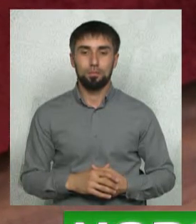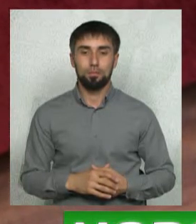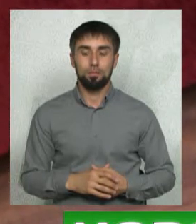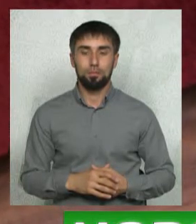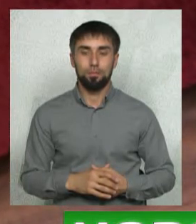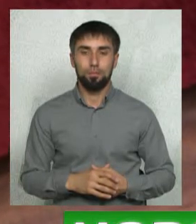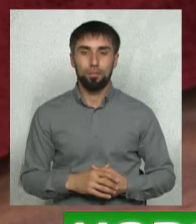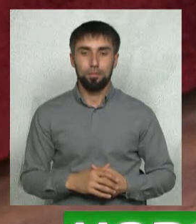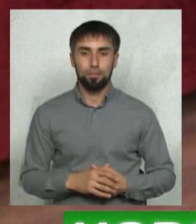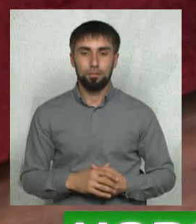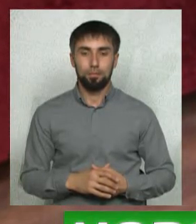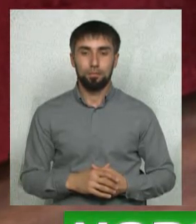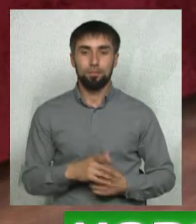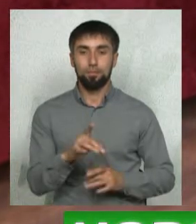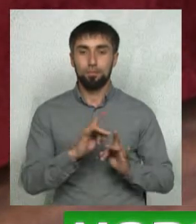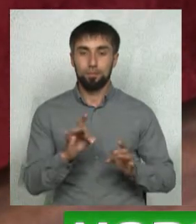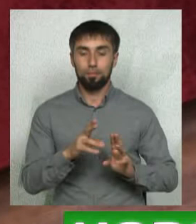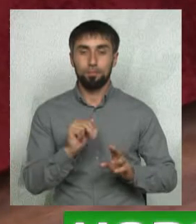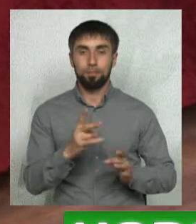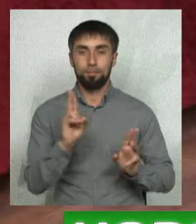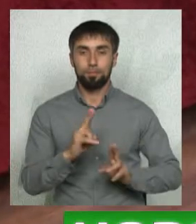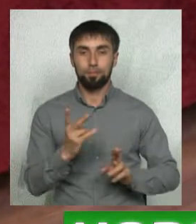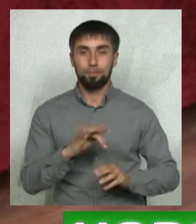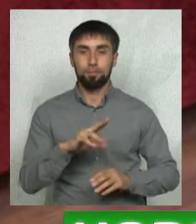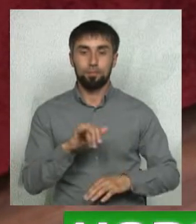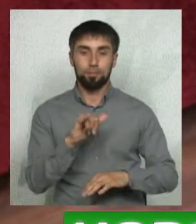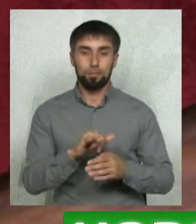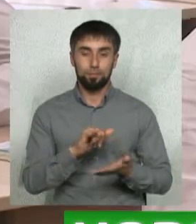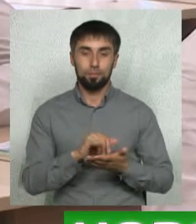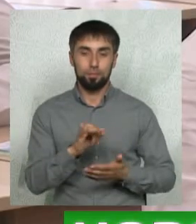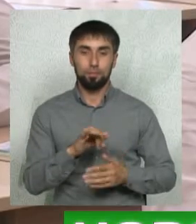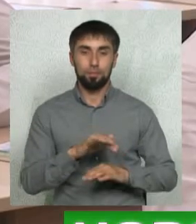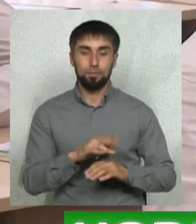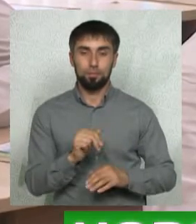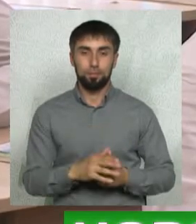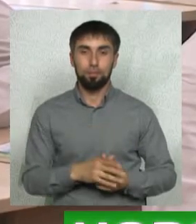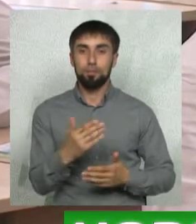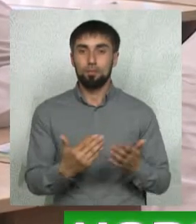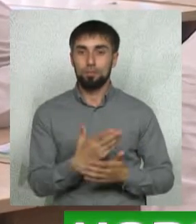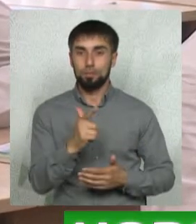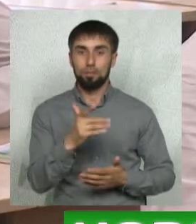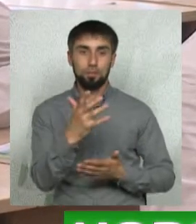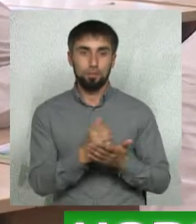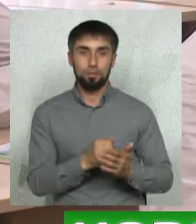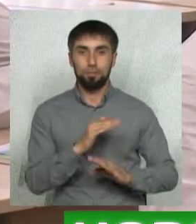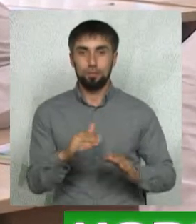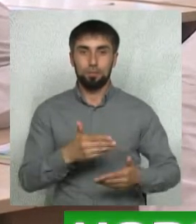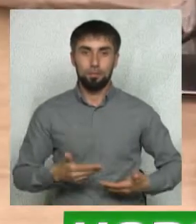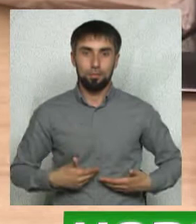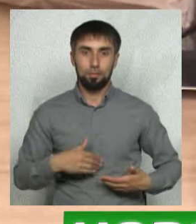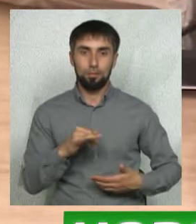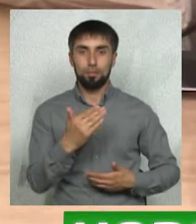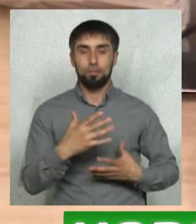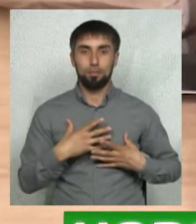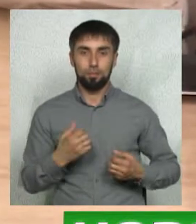Каким образом? Одна ладонь у нас открыта, другая в замок. Это новый шаг в сохранении детских жизней и